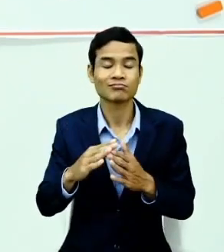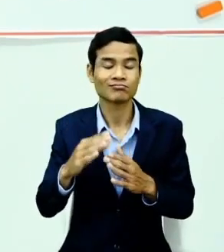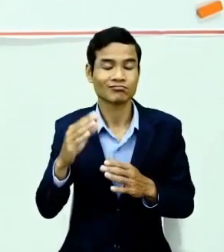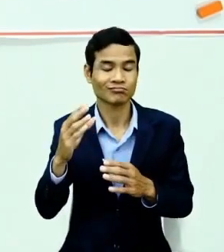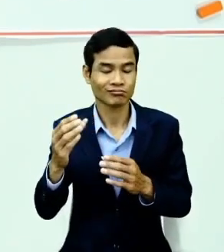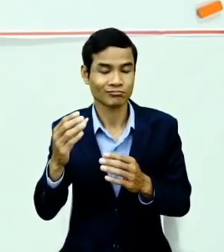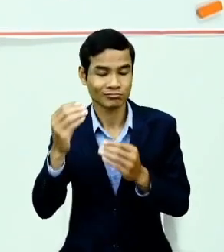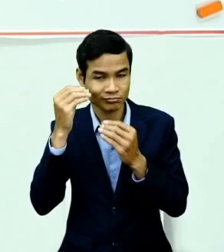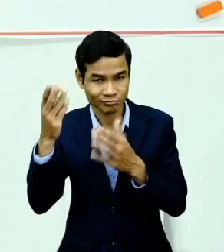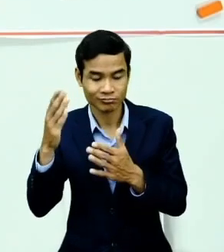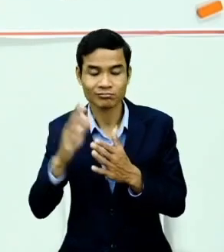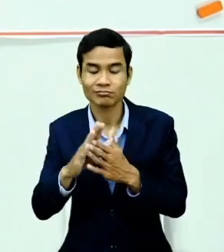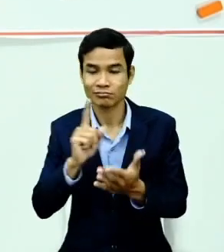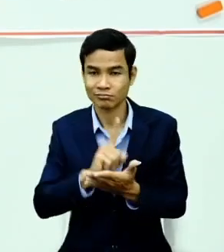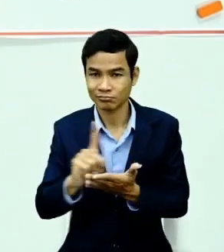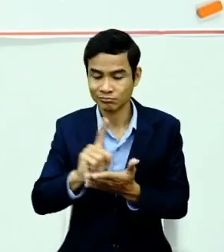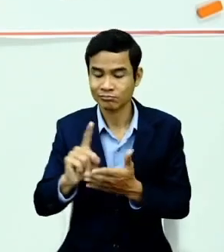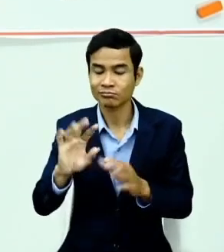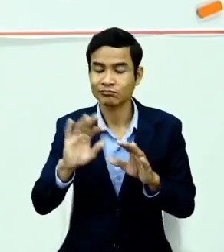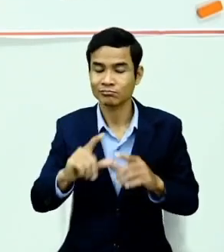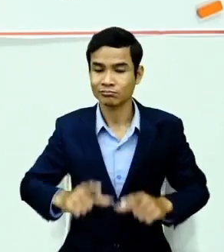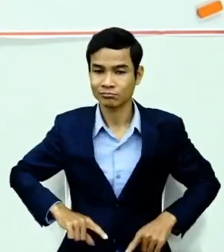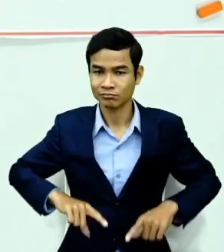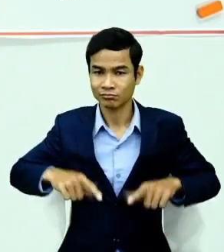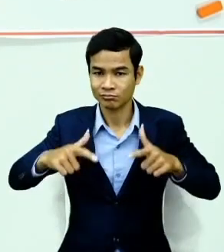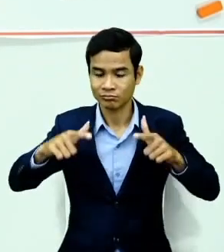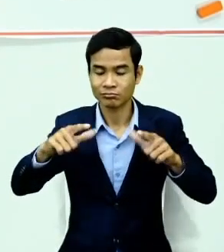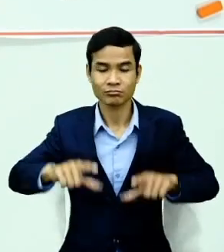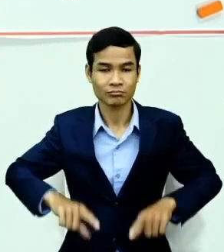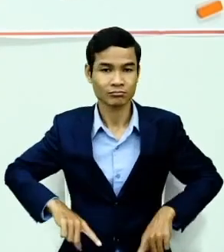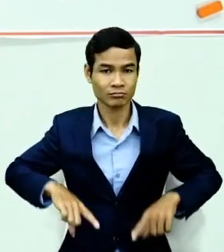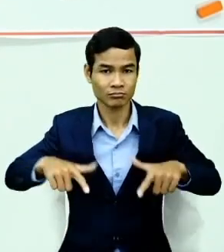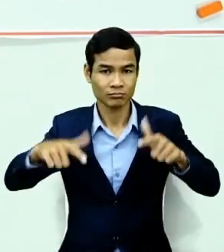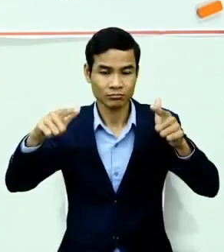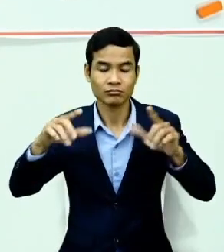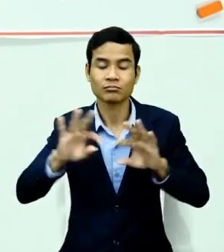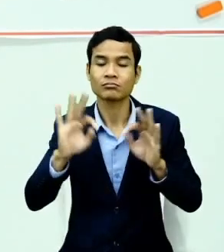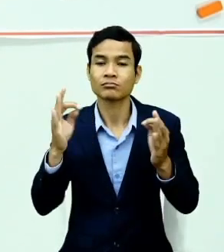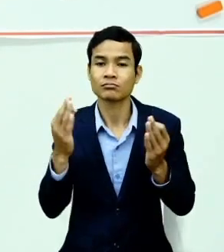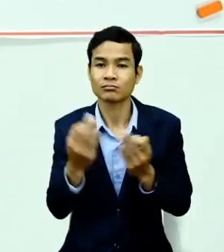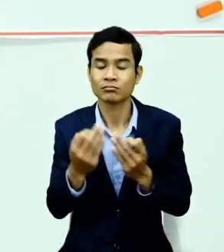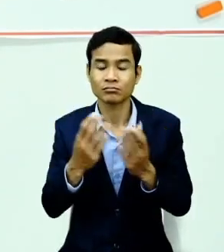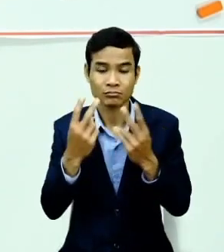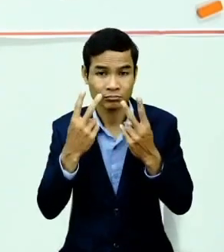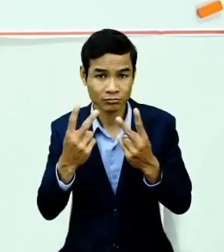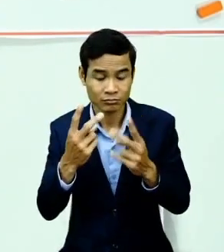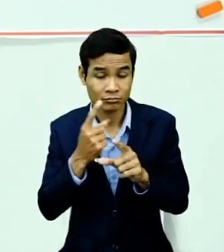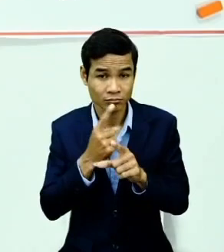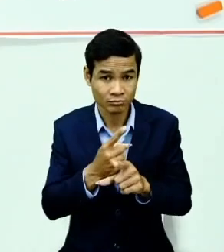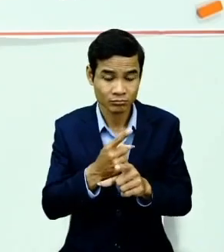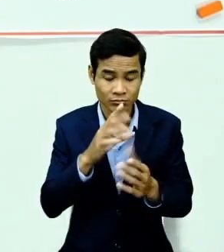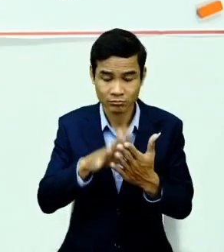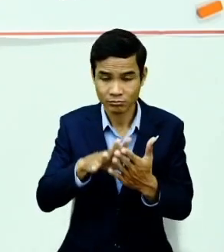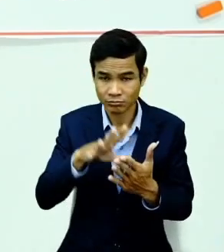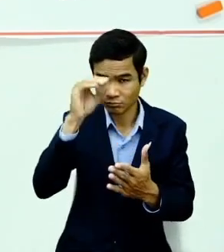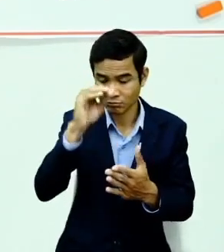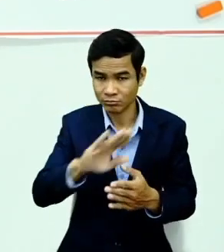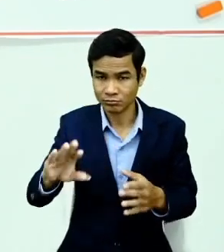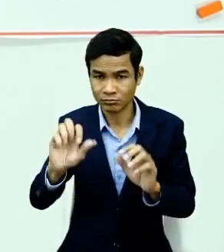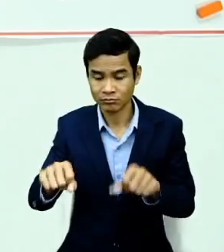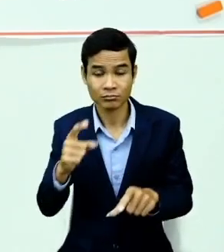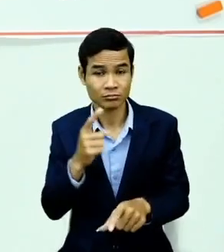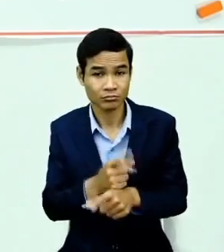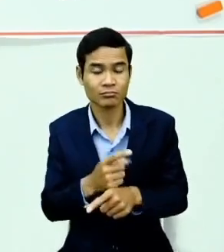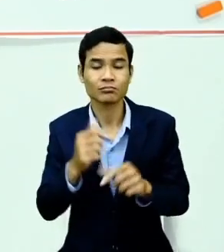xá nâng chà nâng chà mơ ca sắc xa rồi bỏ con mình lấy con chà là ổn